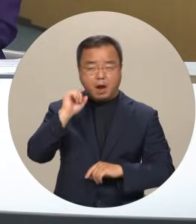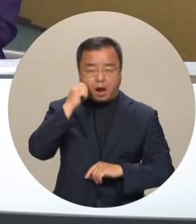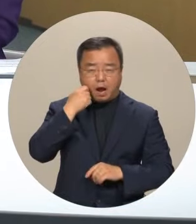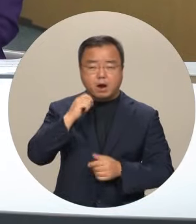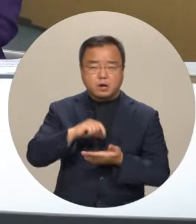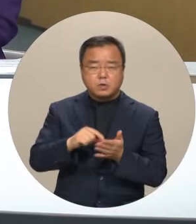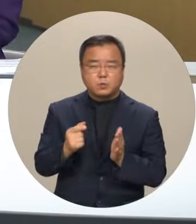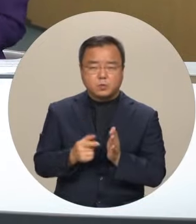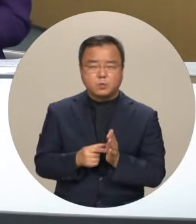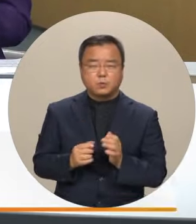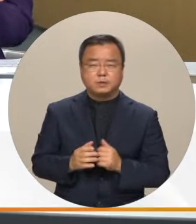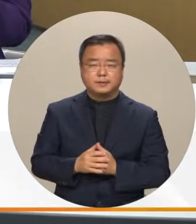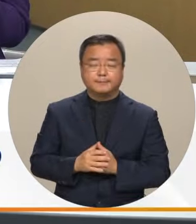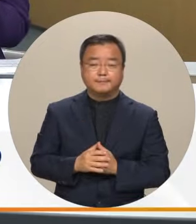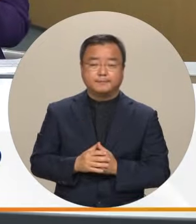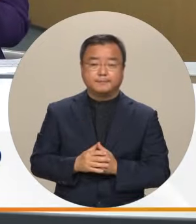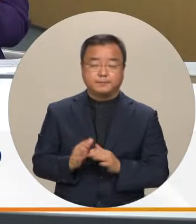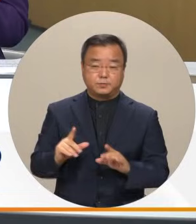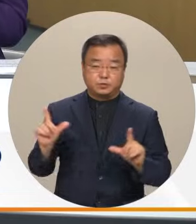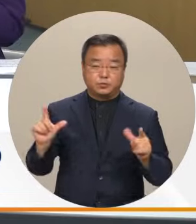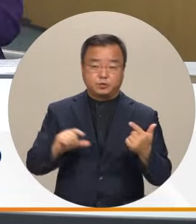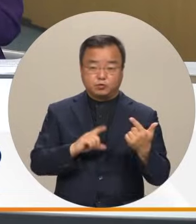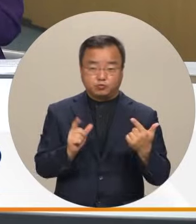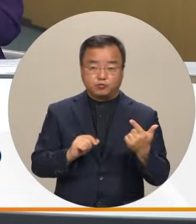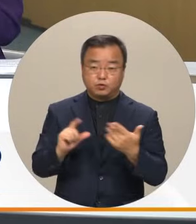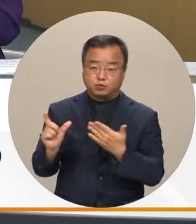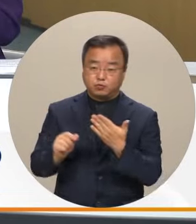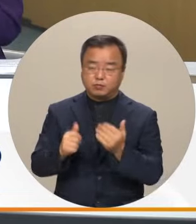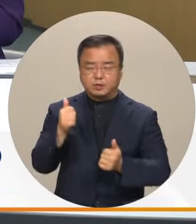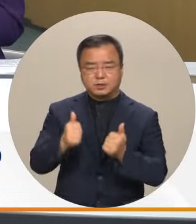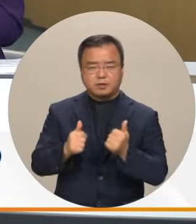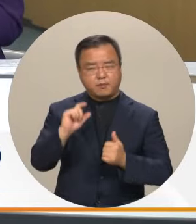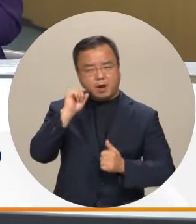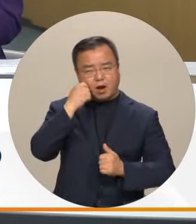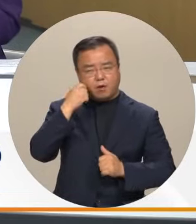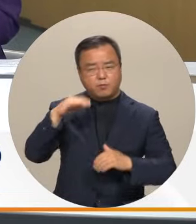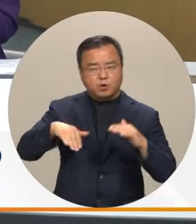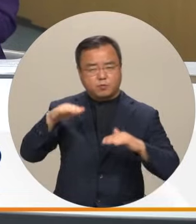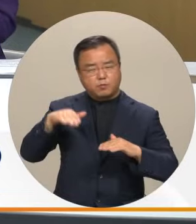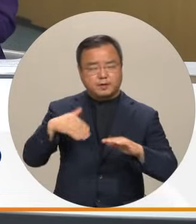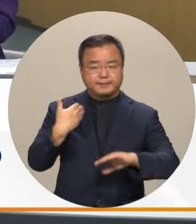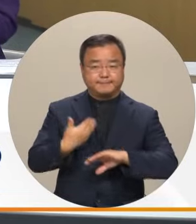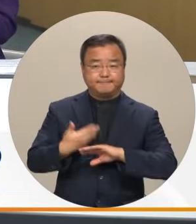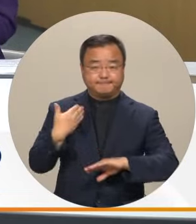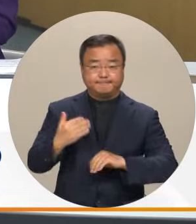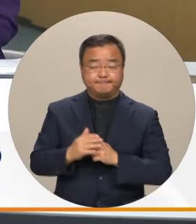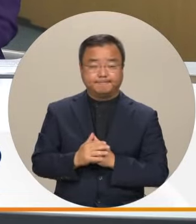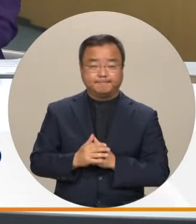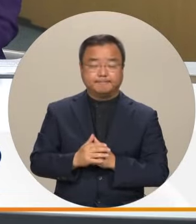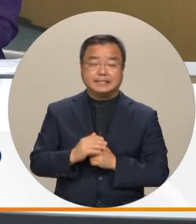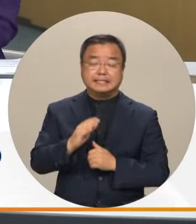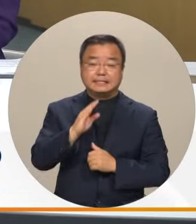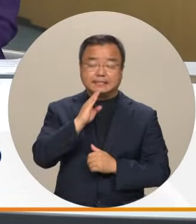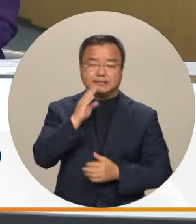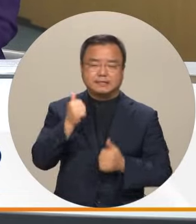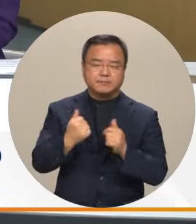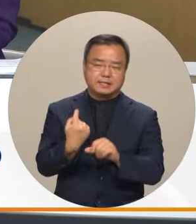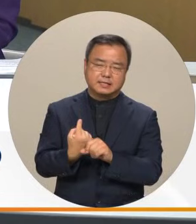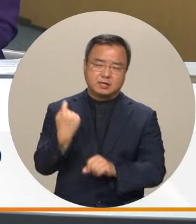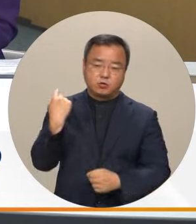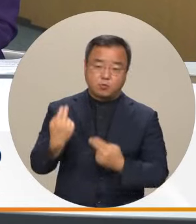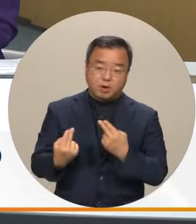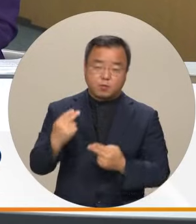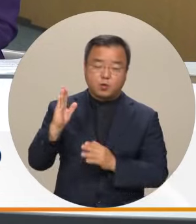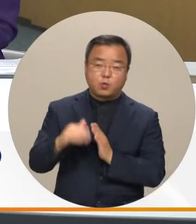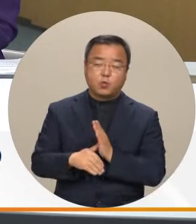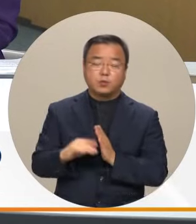같습니다 올해 6월과 9월 모의 평가 난이도가 좀 다른 편이었는데 실제 수능은 지난해 수능 시험과 비교한다면 어떻게